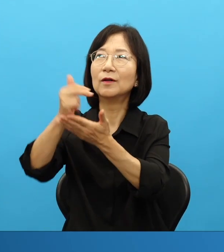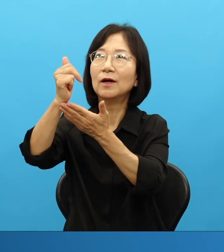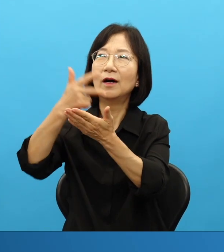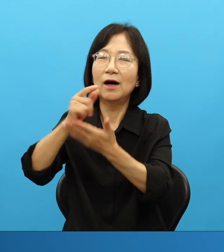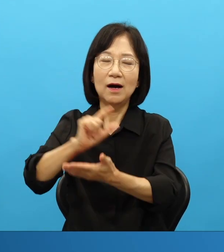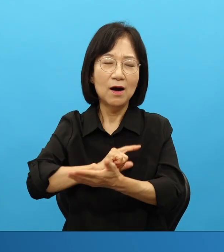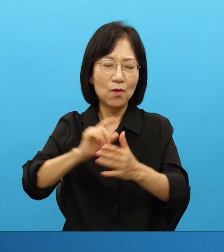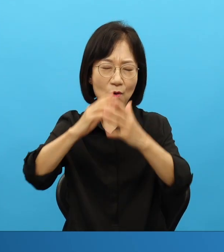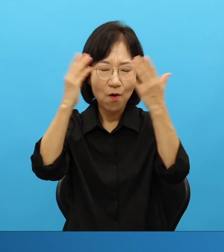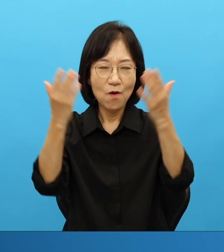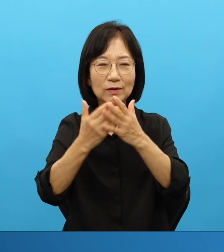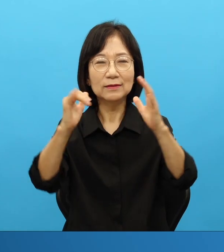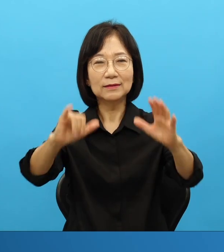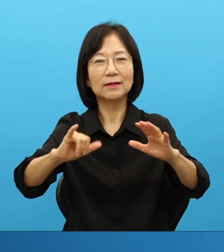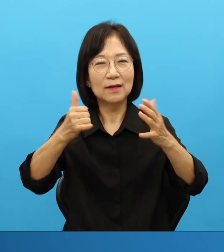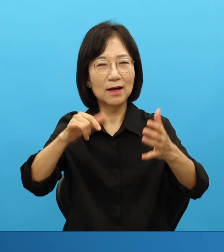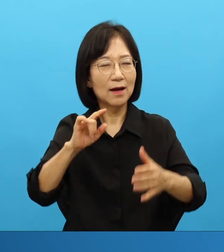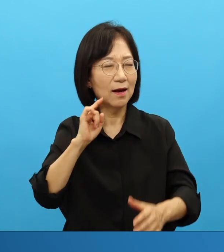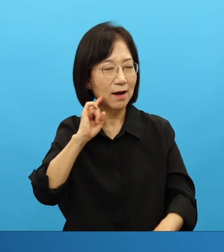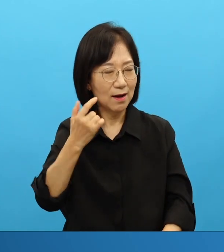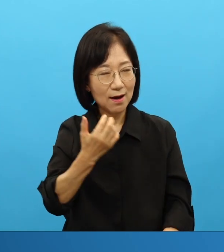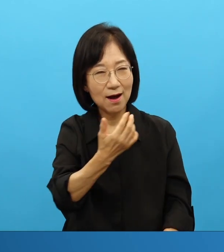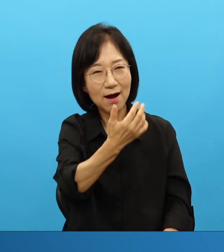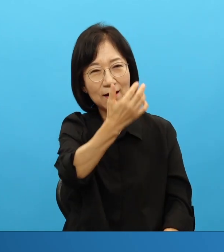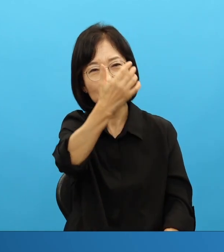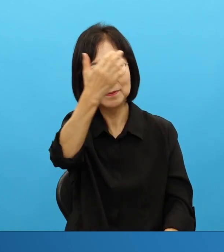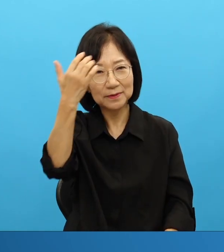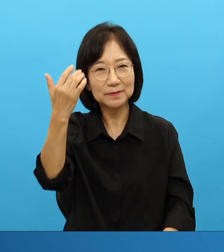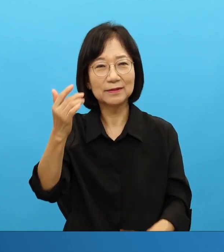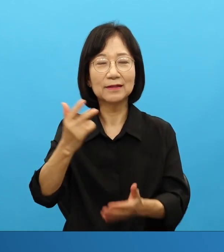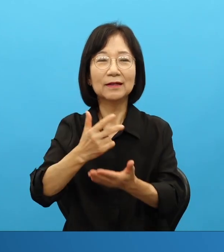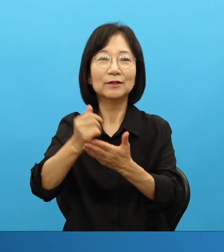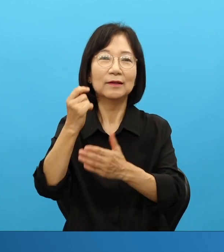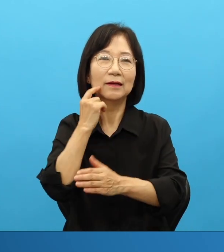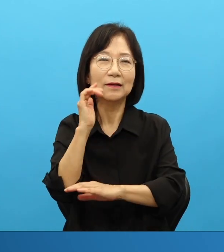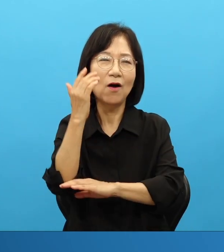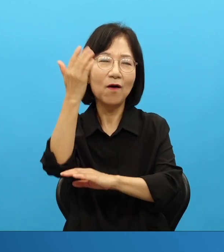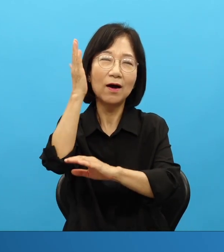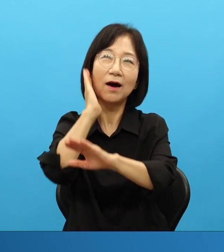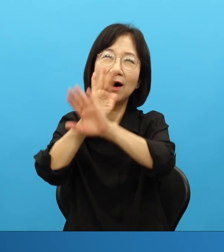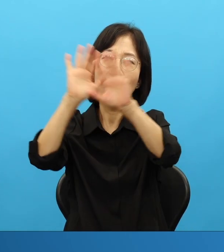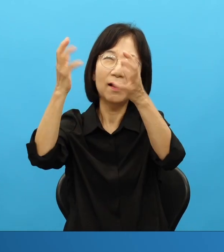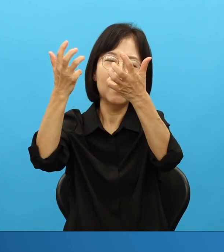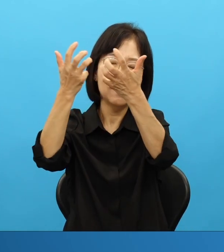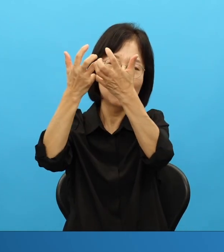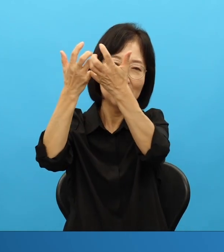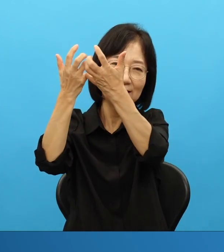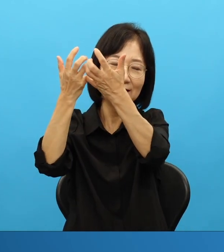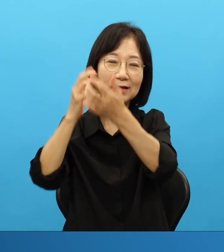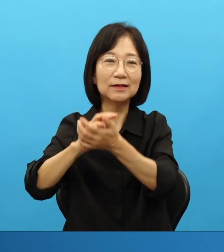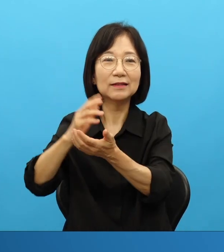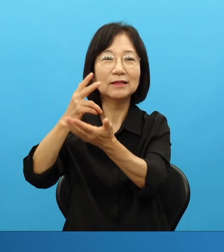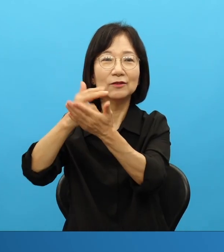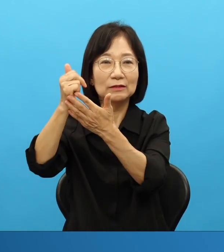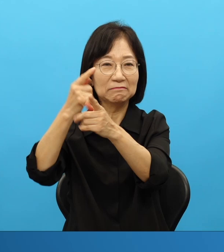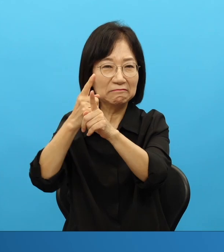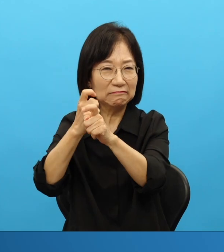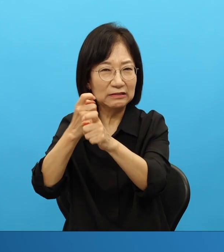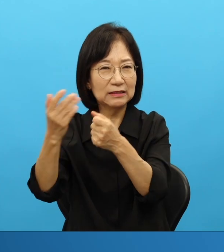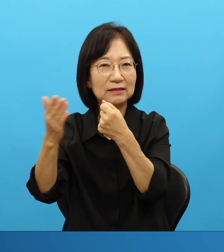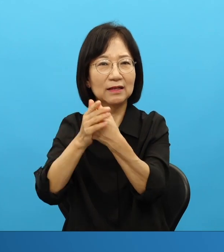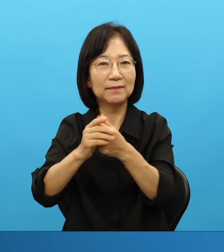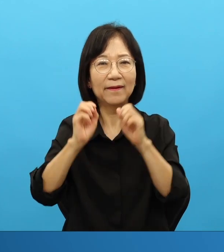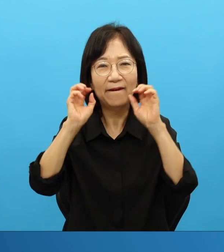주의 이름이 온 땅에 어찌 그리 아름다운지요. 주의 영광이 하늘을 덮었나이다. 주의 대적으로